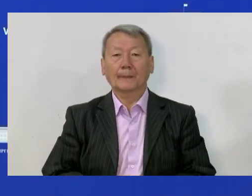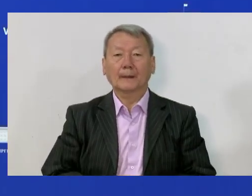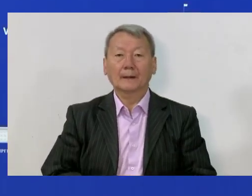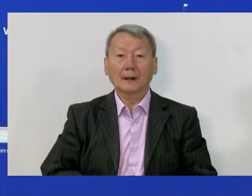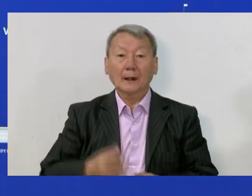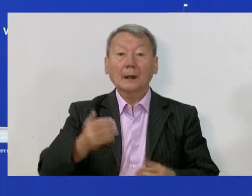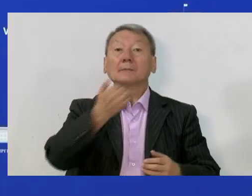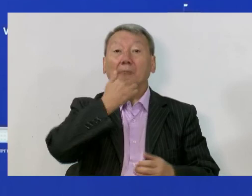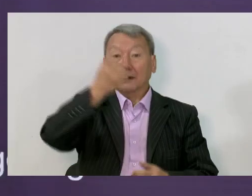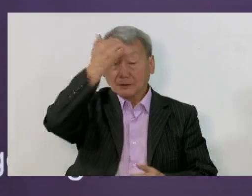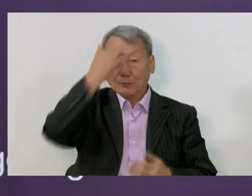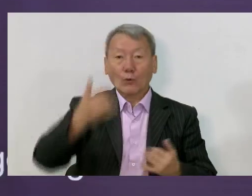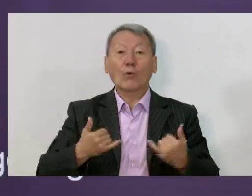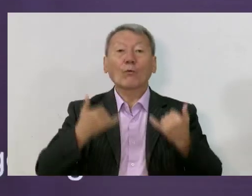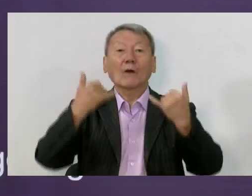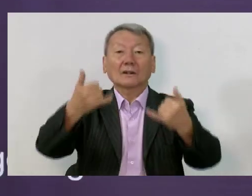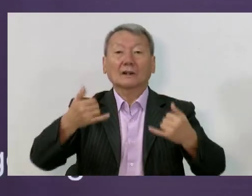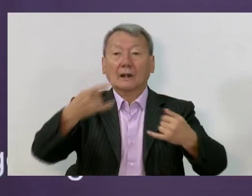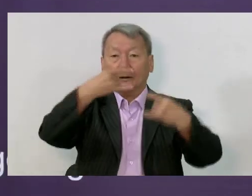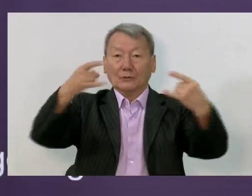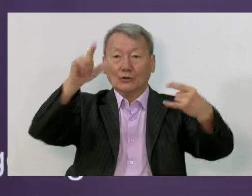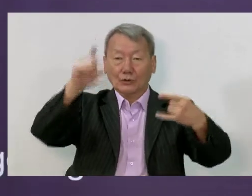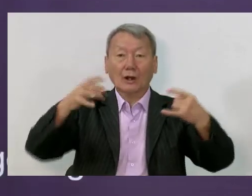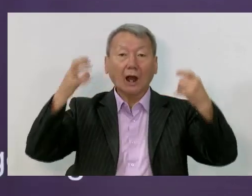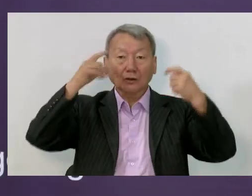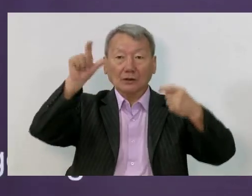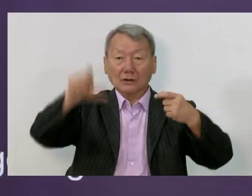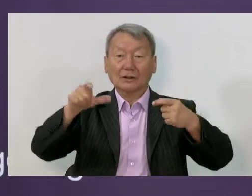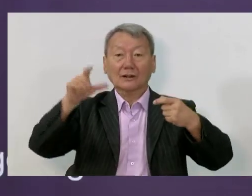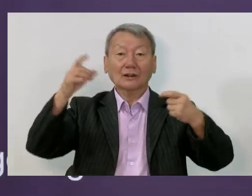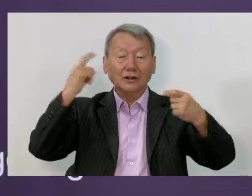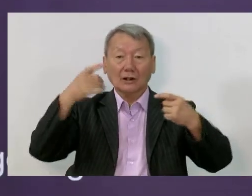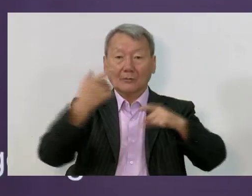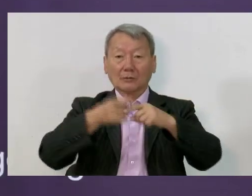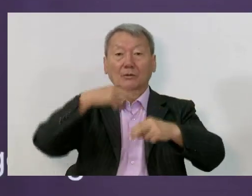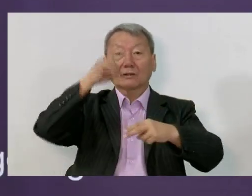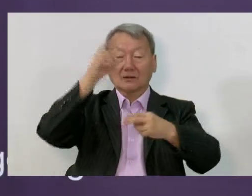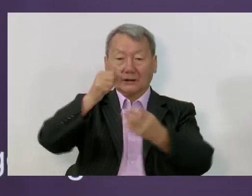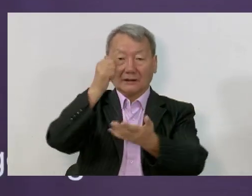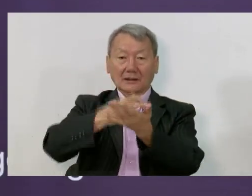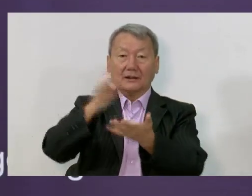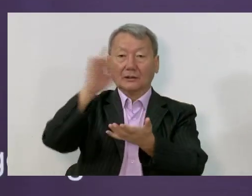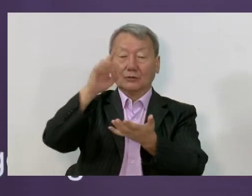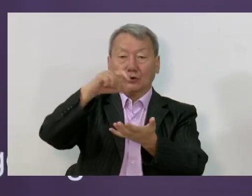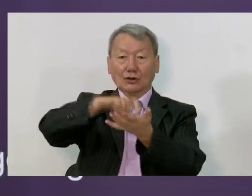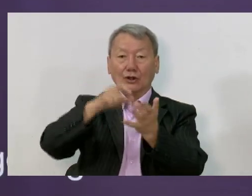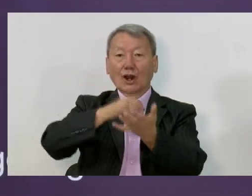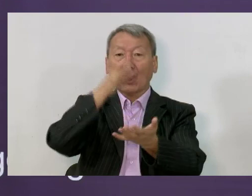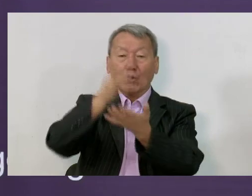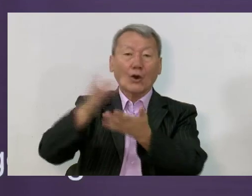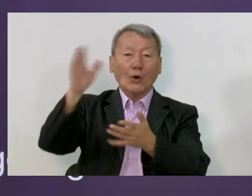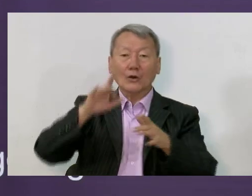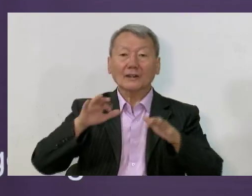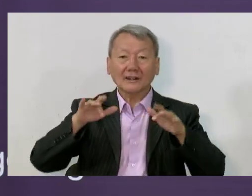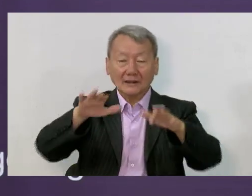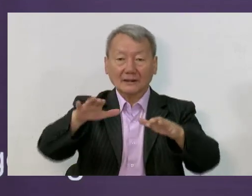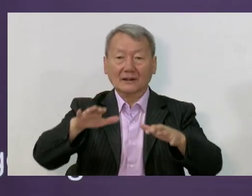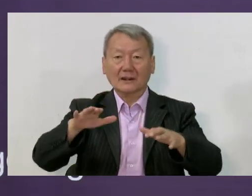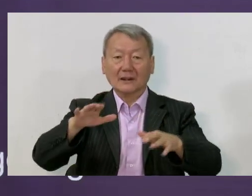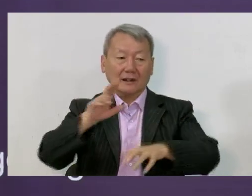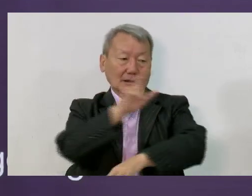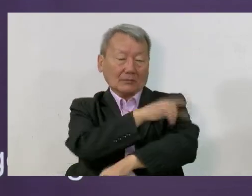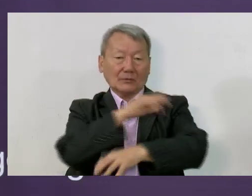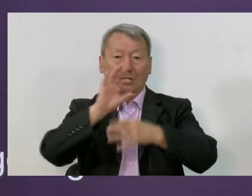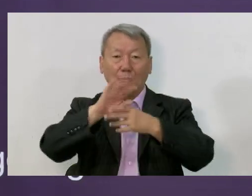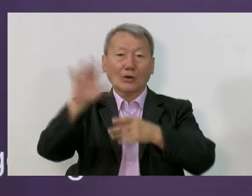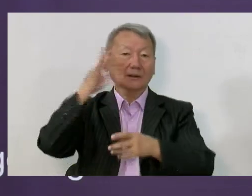Спасибо. Уважаемые телезрители и радиослушатели, на этом мы завершаем брифинг в пресс-центре республиканского штаба. О текущей эпидемиологической